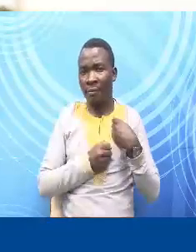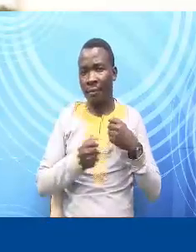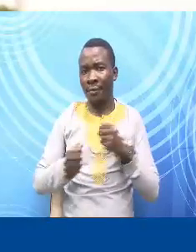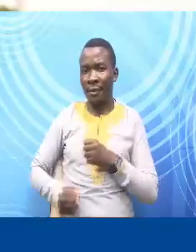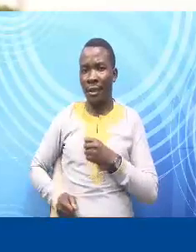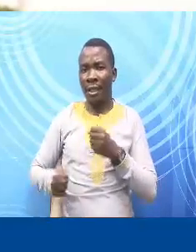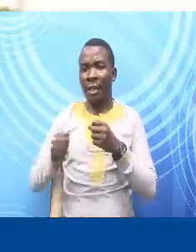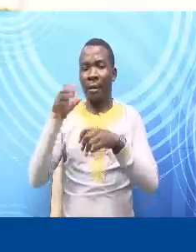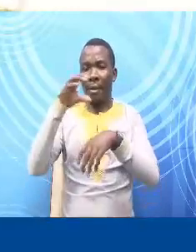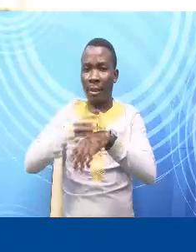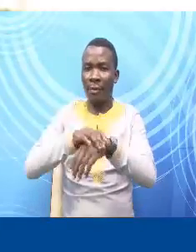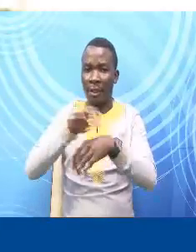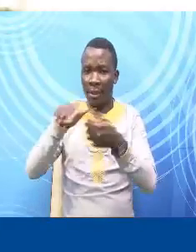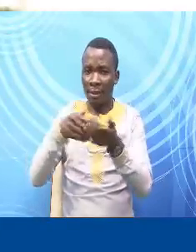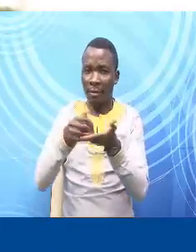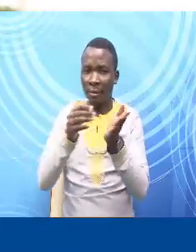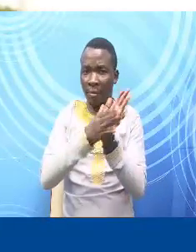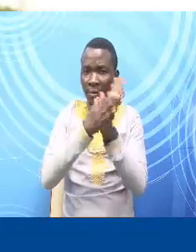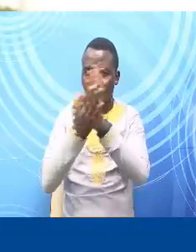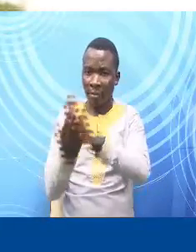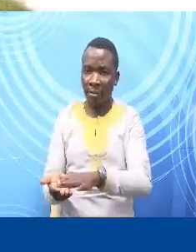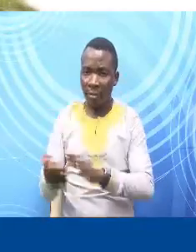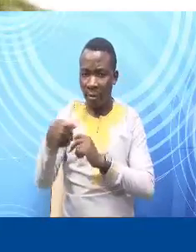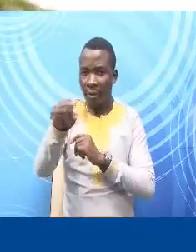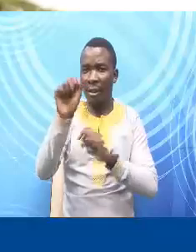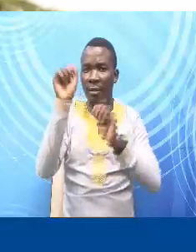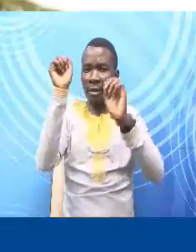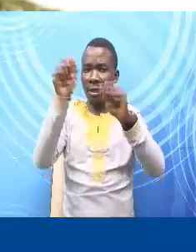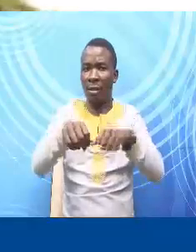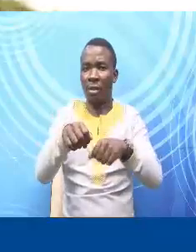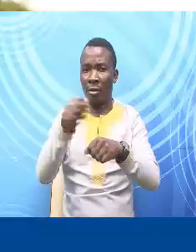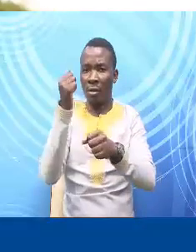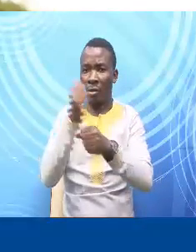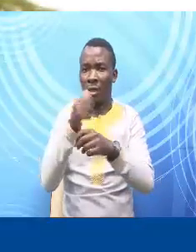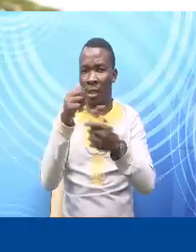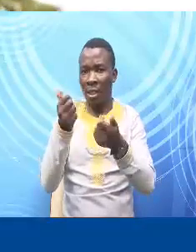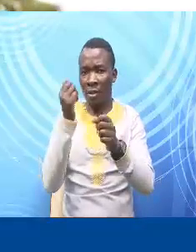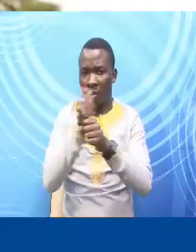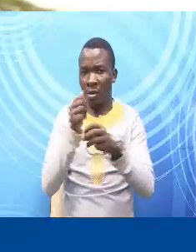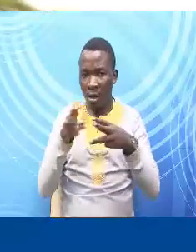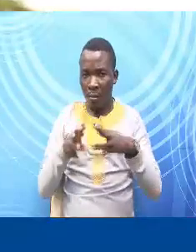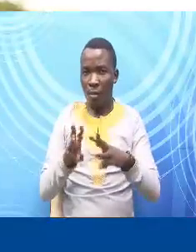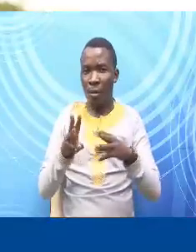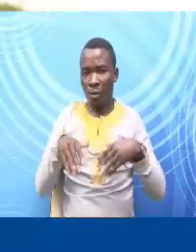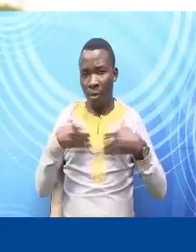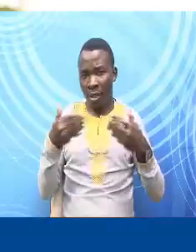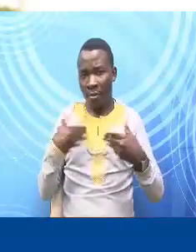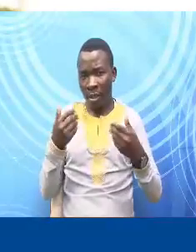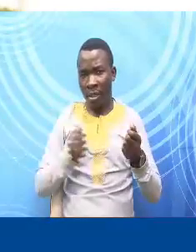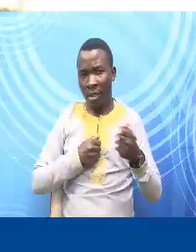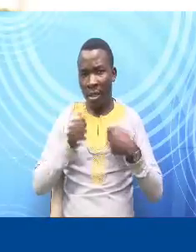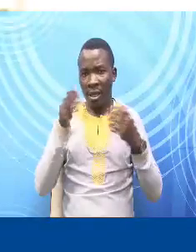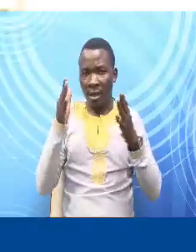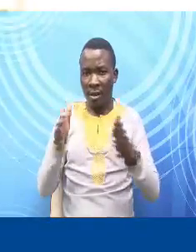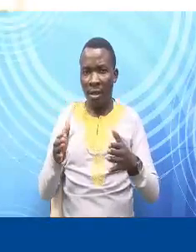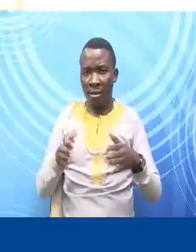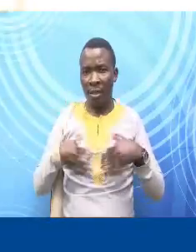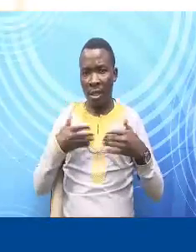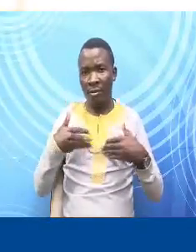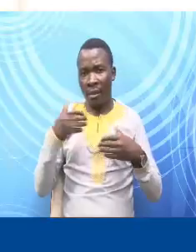bazifashe bakazimenya bakazigira izabo bazarushaho kuyikora neza no kuyikora mu buryo bushimisha abanyarwanda bushimisha